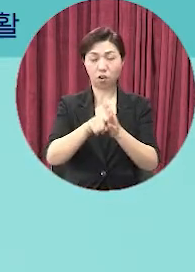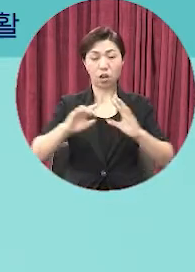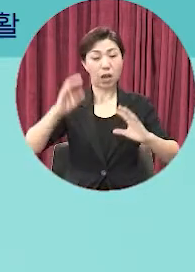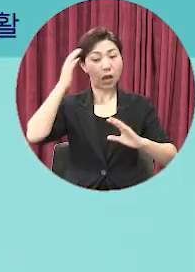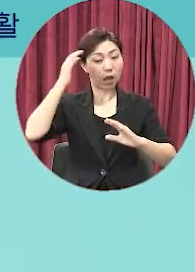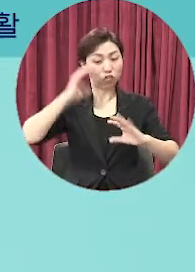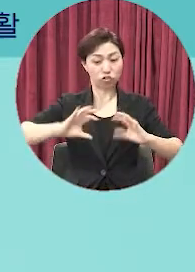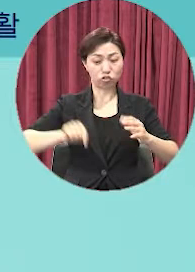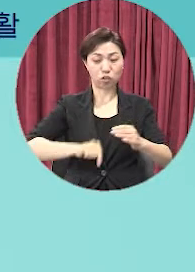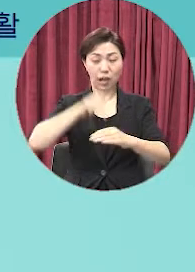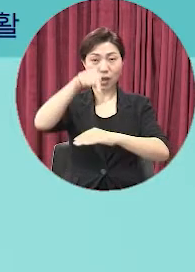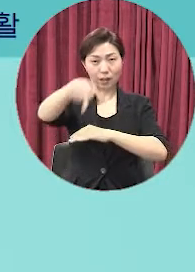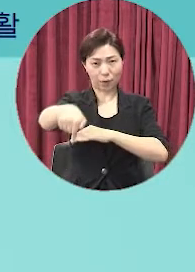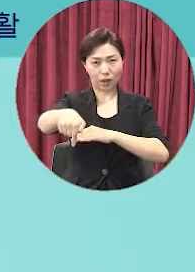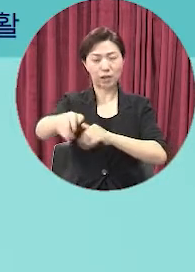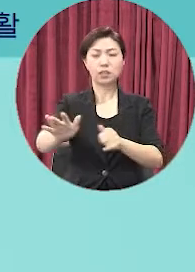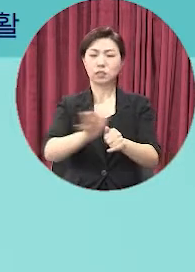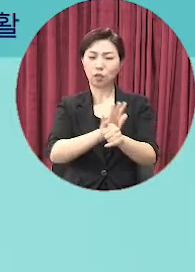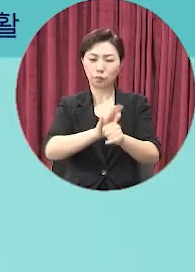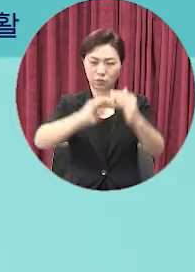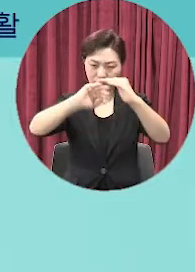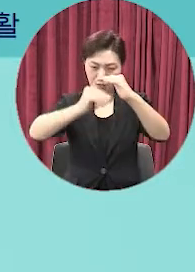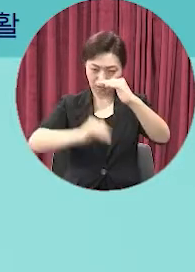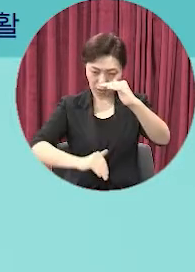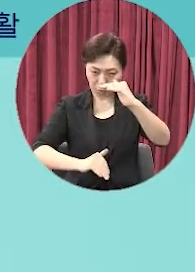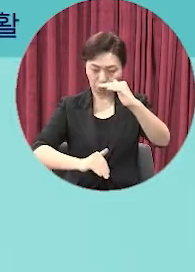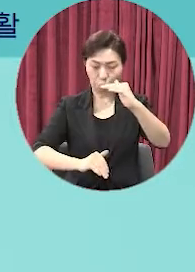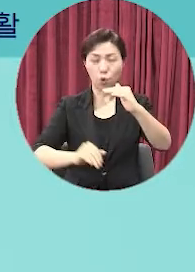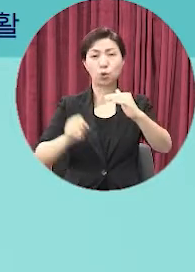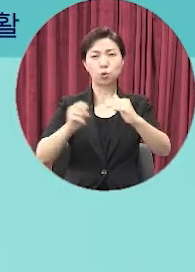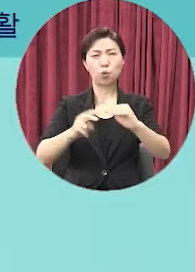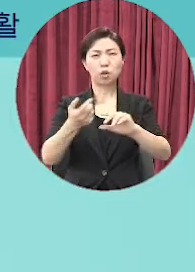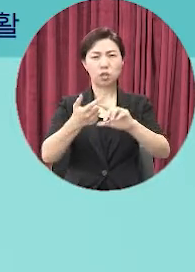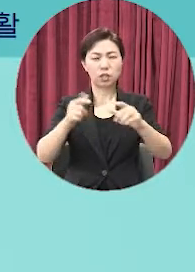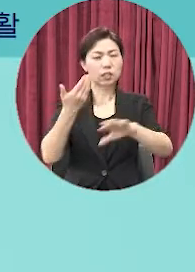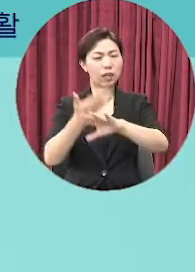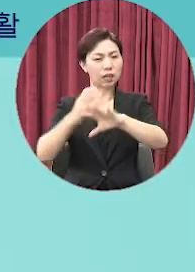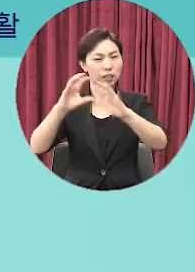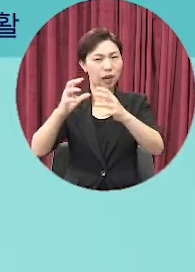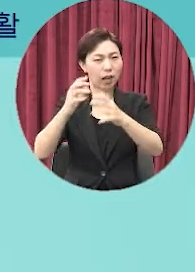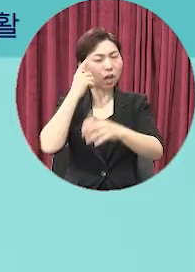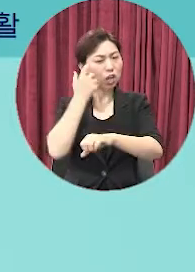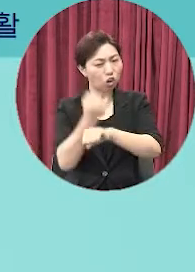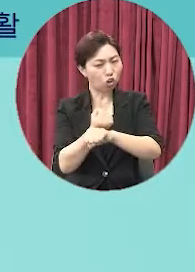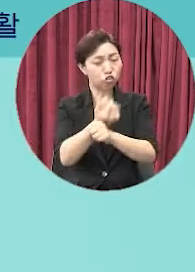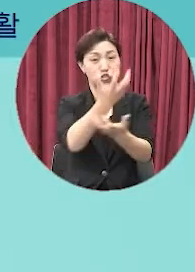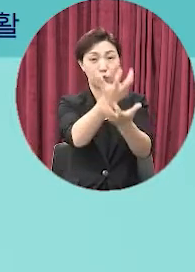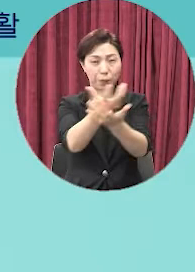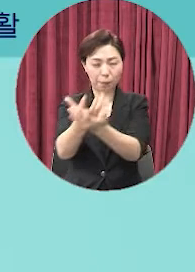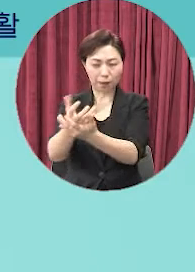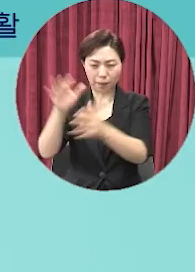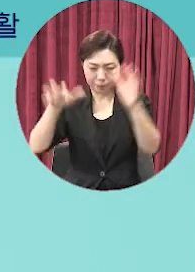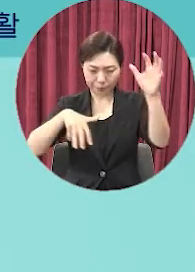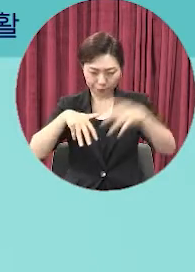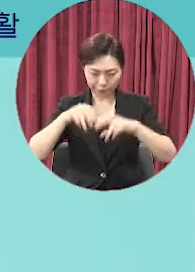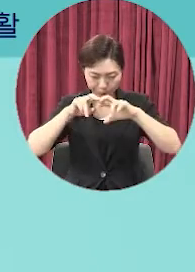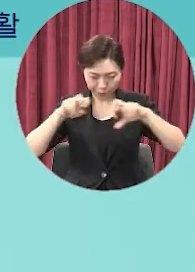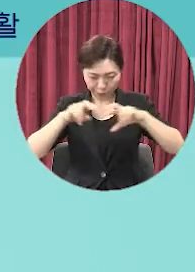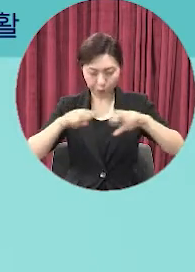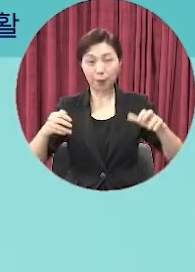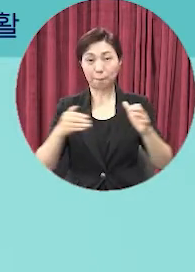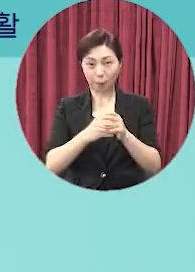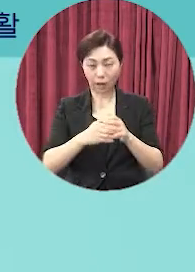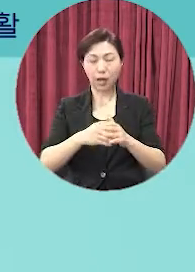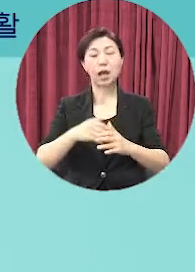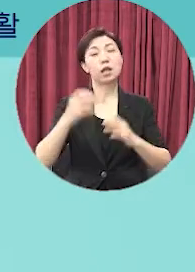어떤 서비스가 제공되고 있는지 문헌이라든지 여러 자료들을 고찰을 했고요. 또한 국내외 여러